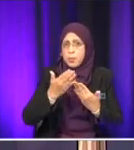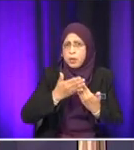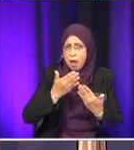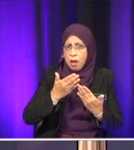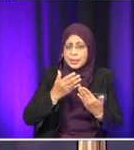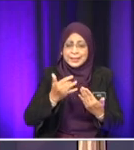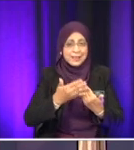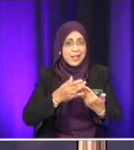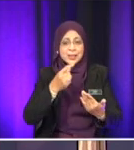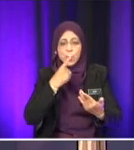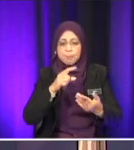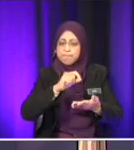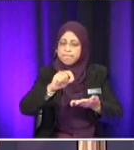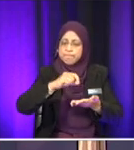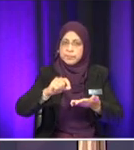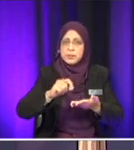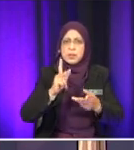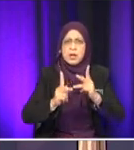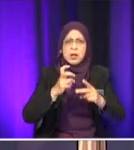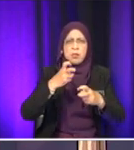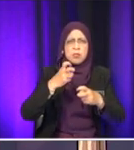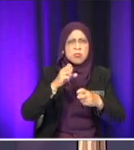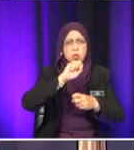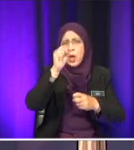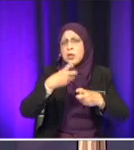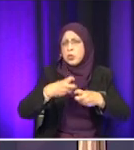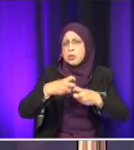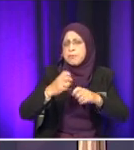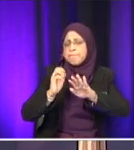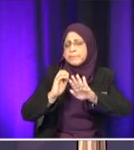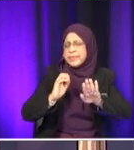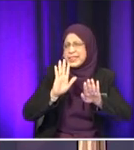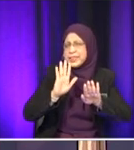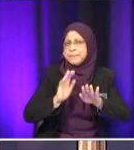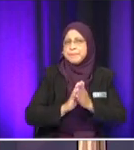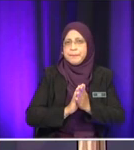tidak mampu jawab ataupun soal yang lebih sukar mungkin